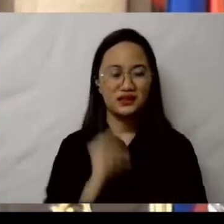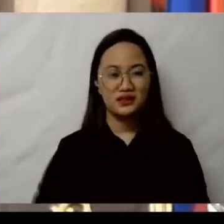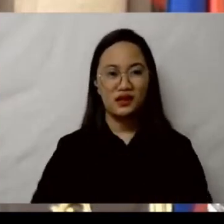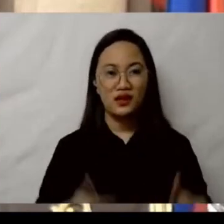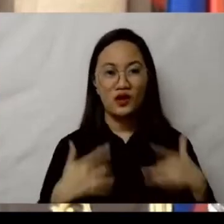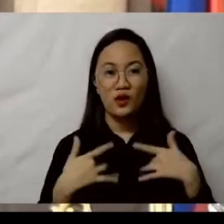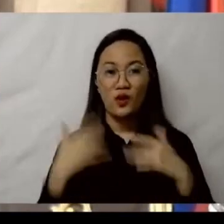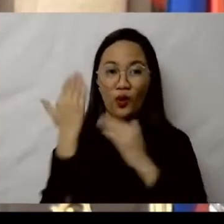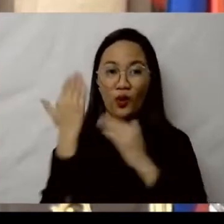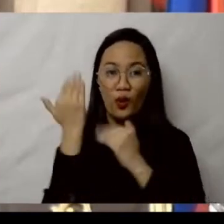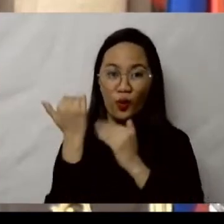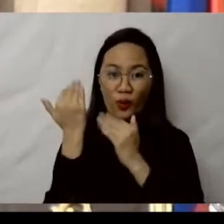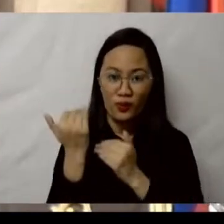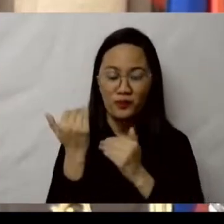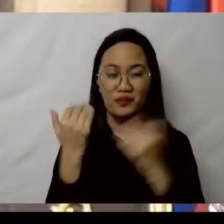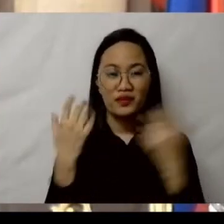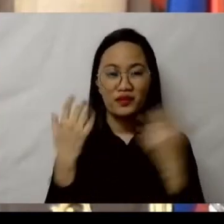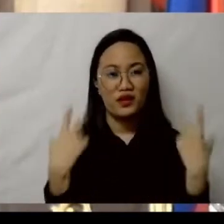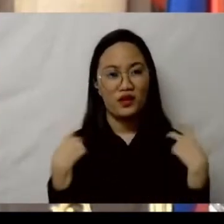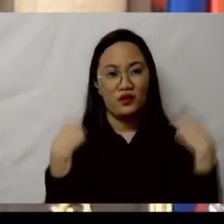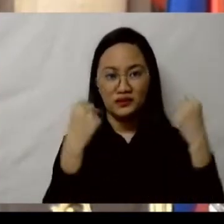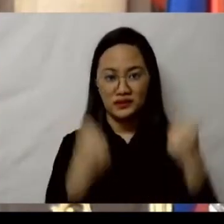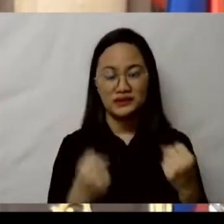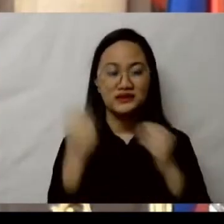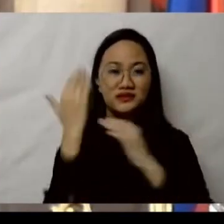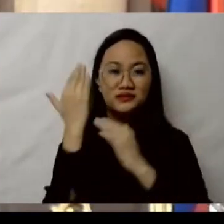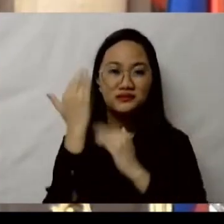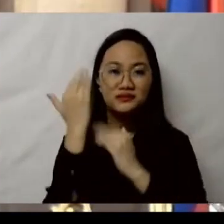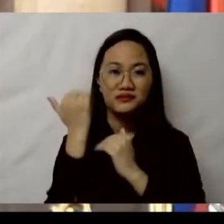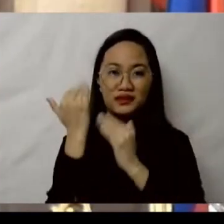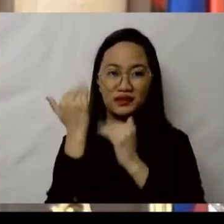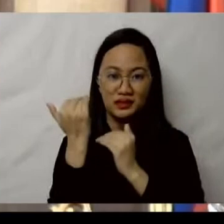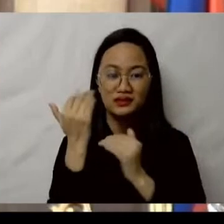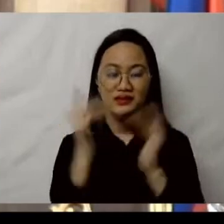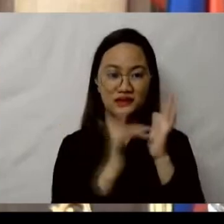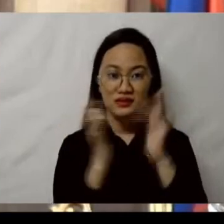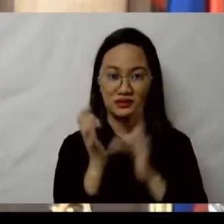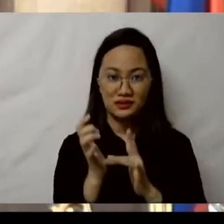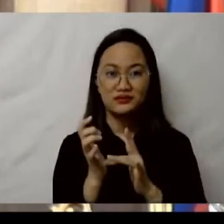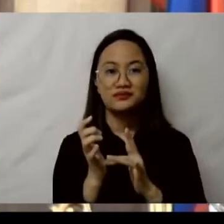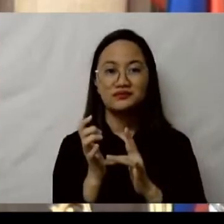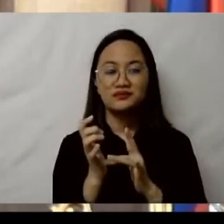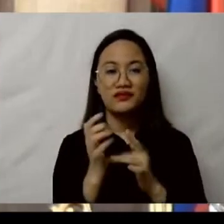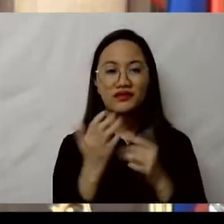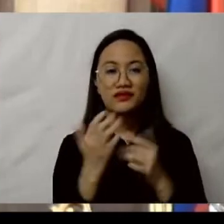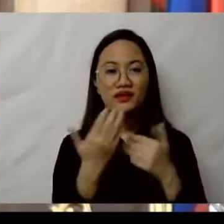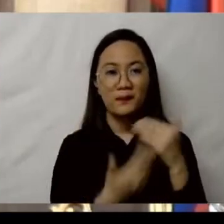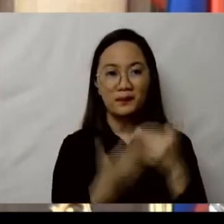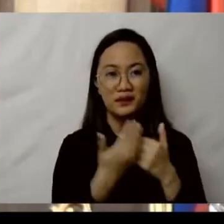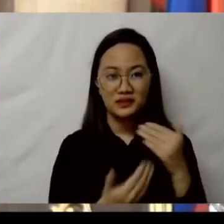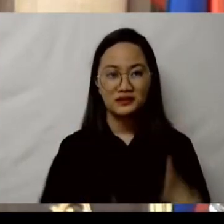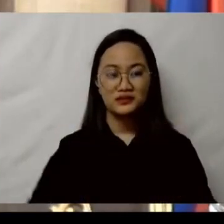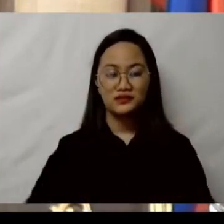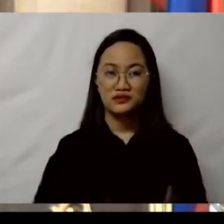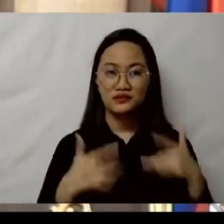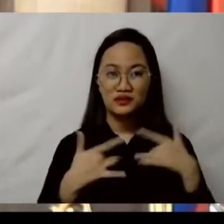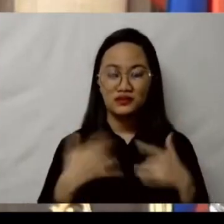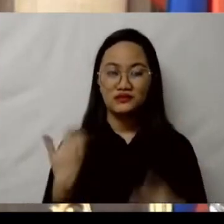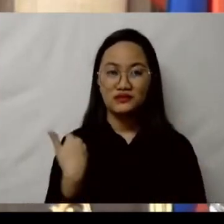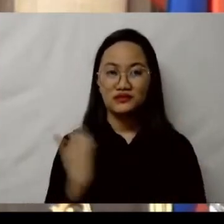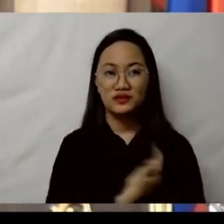ng paghilom at pag-asa kay Jesus, ang tinapay ng buhay. Manalangin